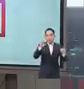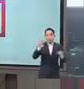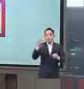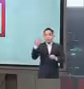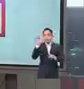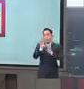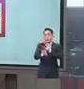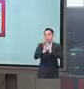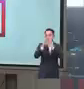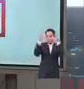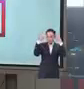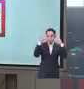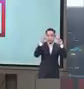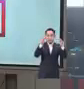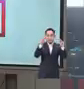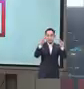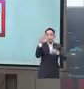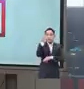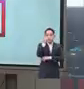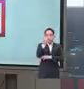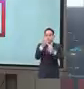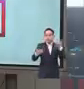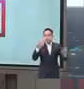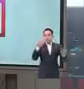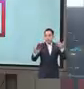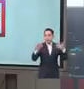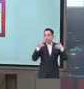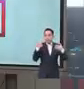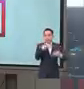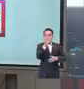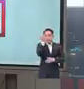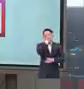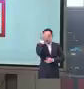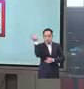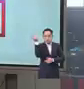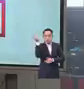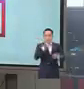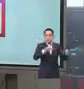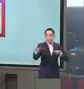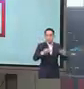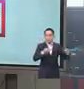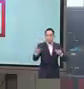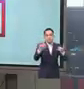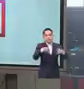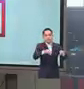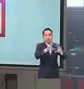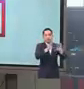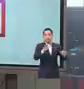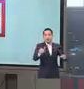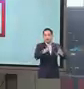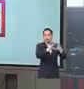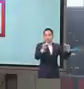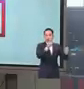pelantikan atau Ibrahim sebagai Perdana Menteri ke-10 mungkin ada antara kita yang terlupa bahwa urusan masih lagi belum selesai di Dua Kursi